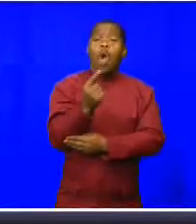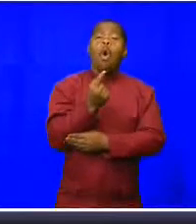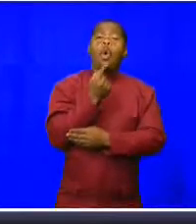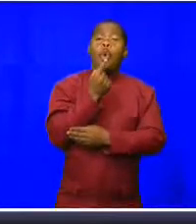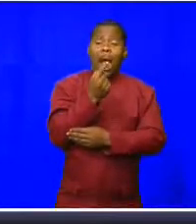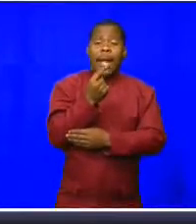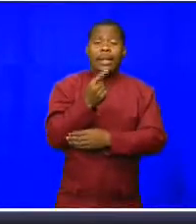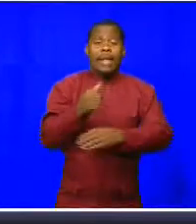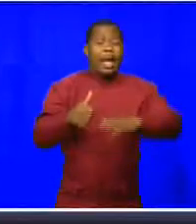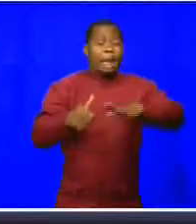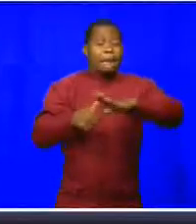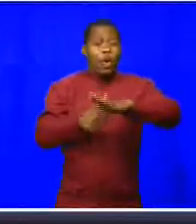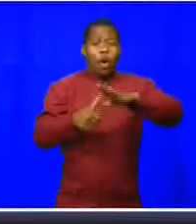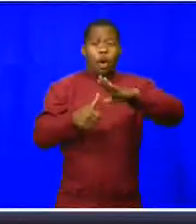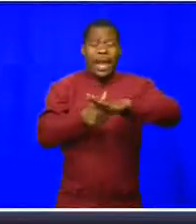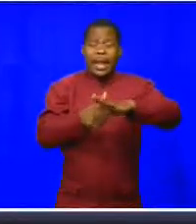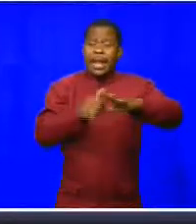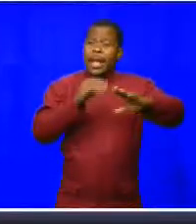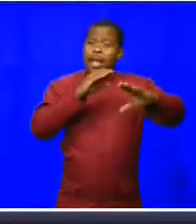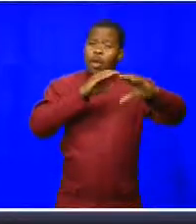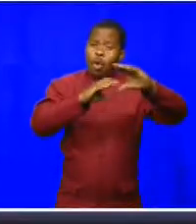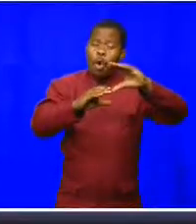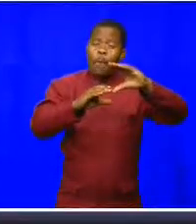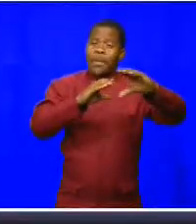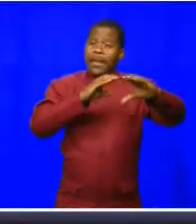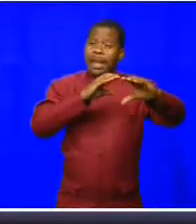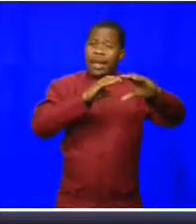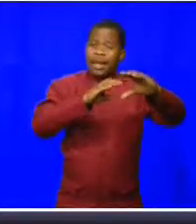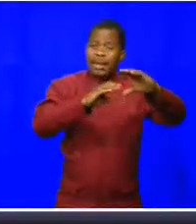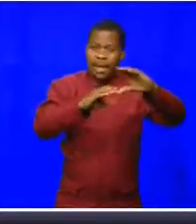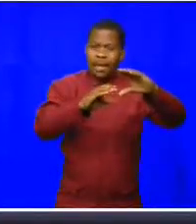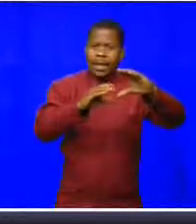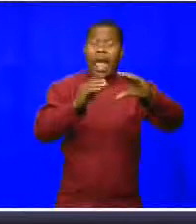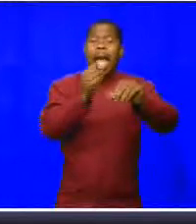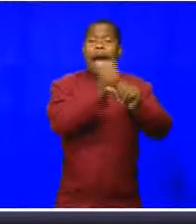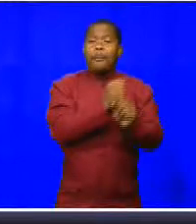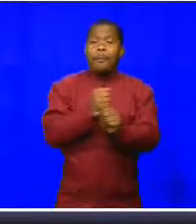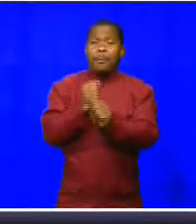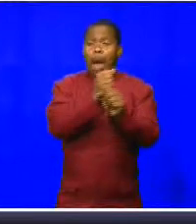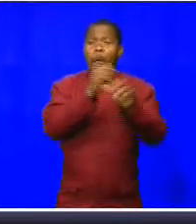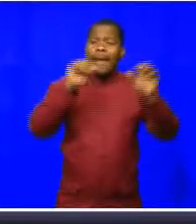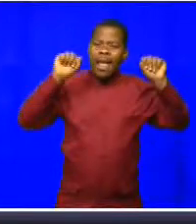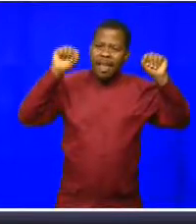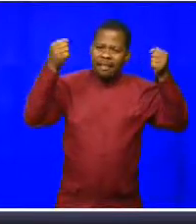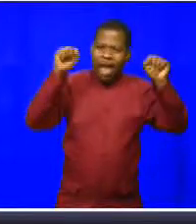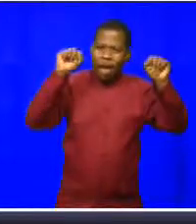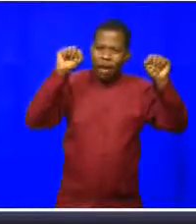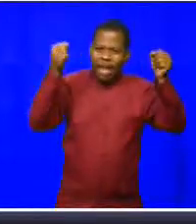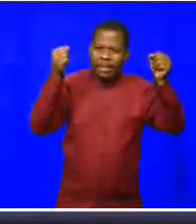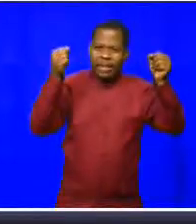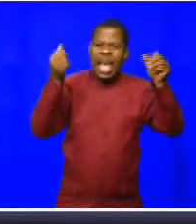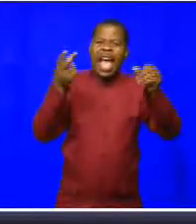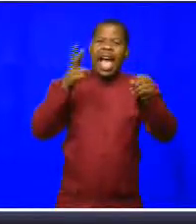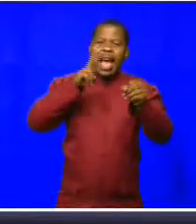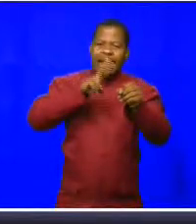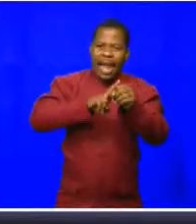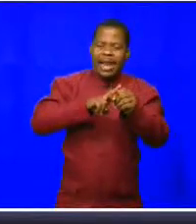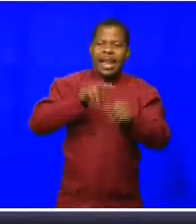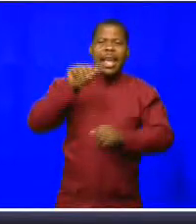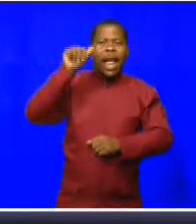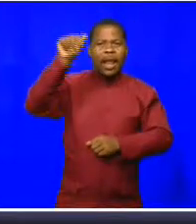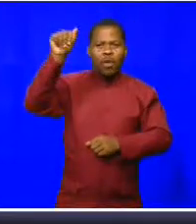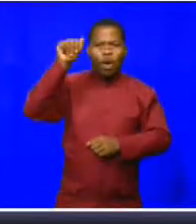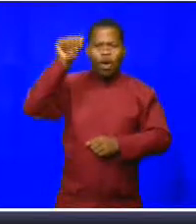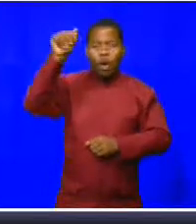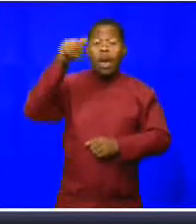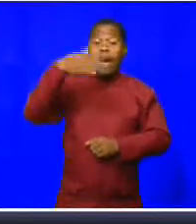yokukhulumisana eveni nganaku imisindo lekhona lebesolo sikhuluma ngayo nje la. Yasho-ke